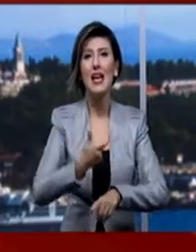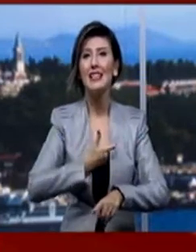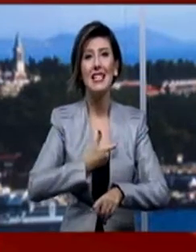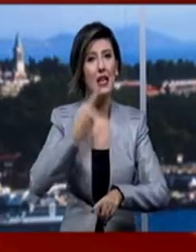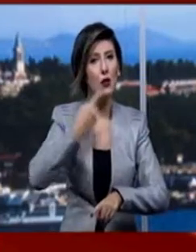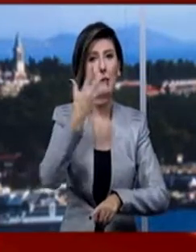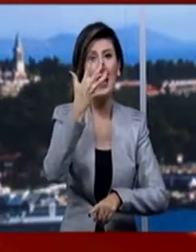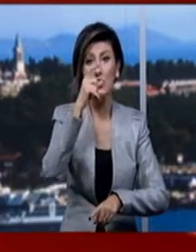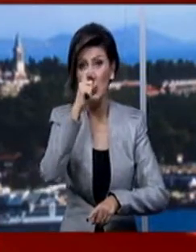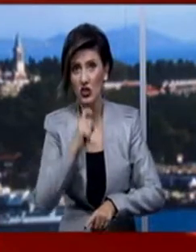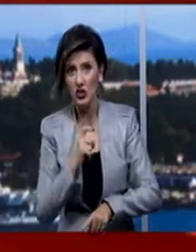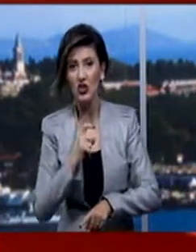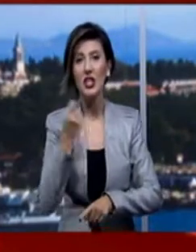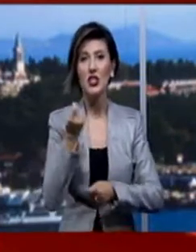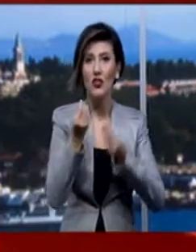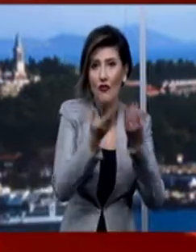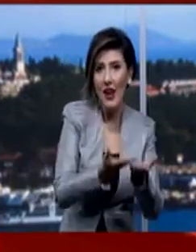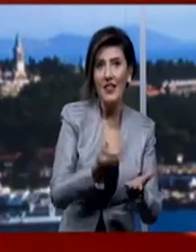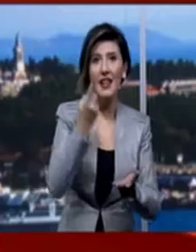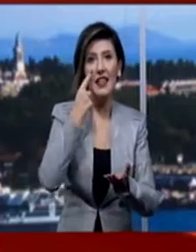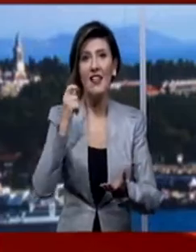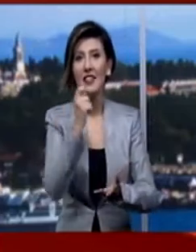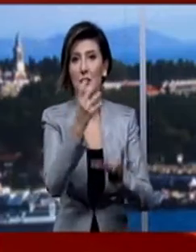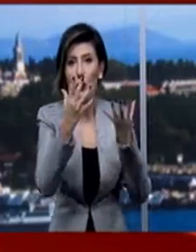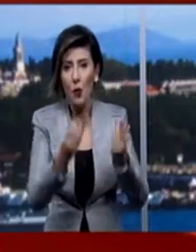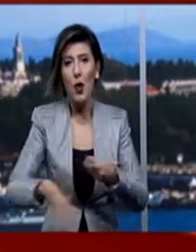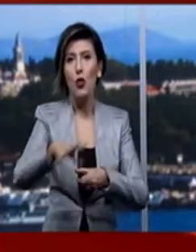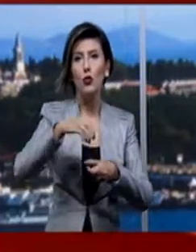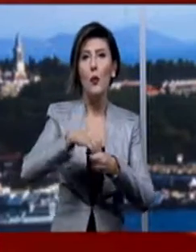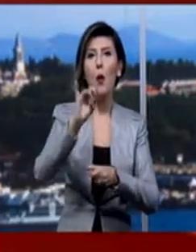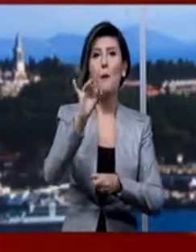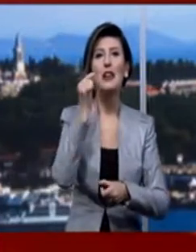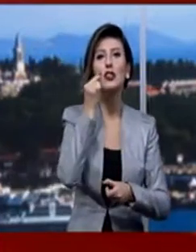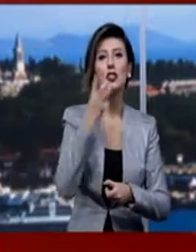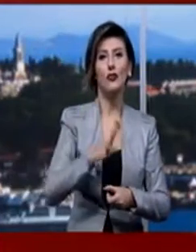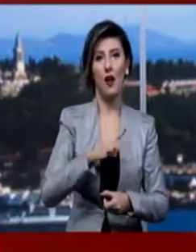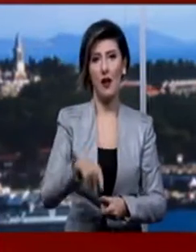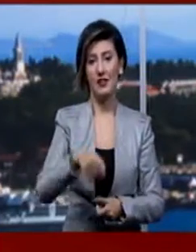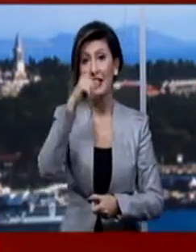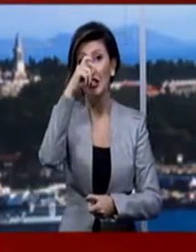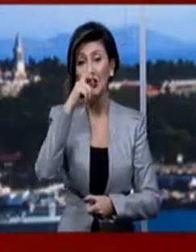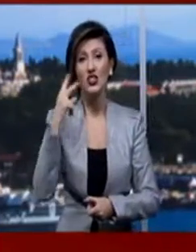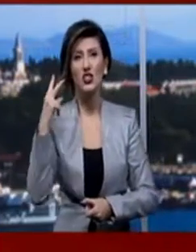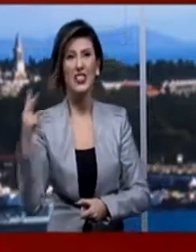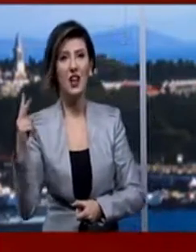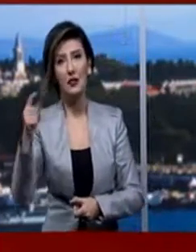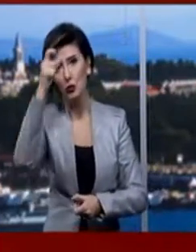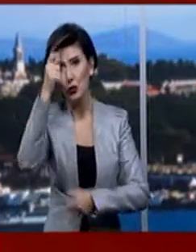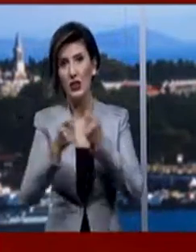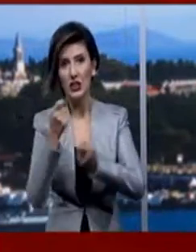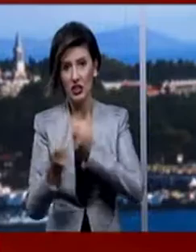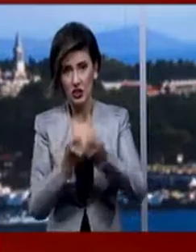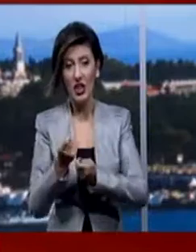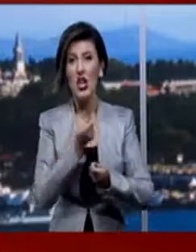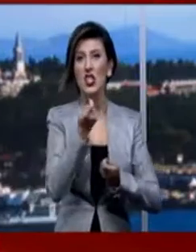gereği 5'er işçi, işveren ve devlet temsilcisi olmak üzere 15 kişiden oluşuyor. İşçi tarafını Türk